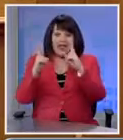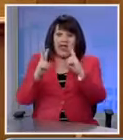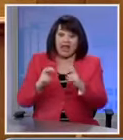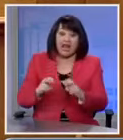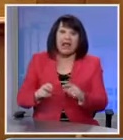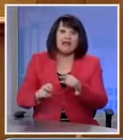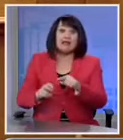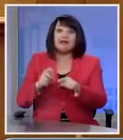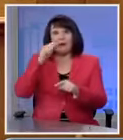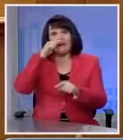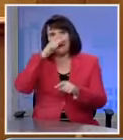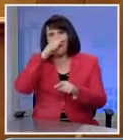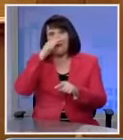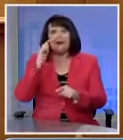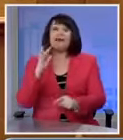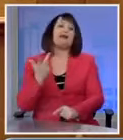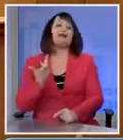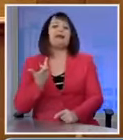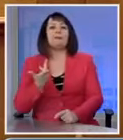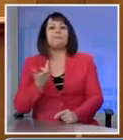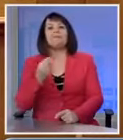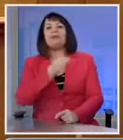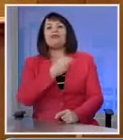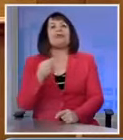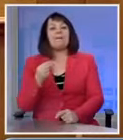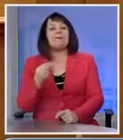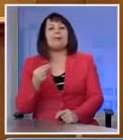ελέγχεται για ένα ζήτημα